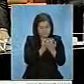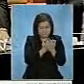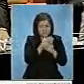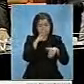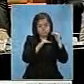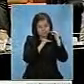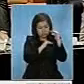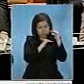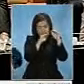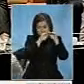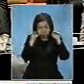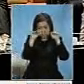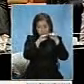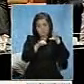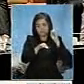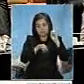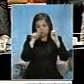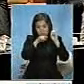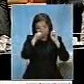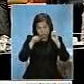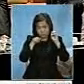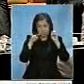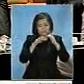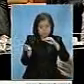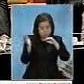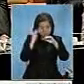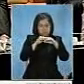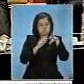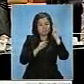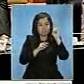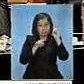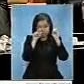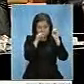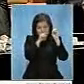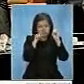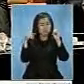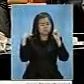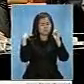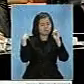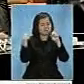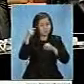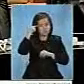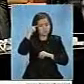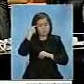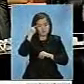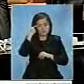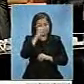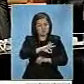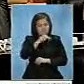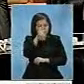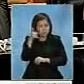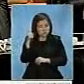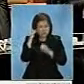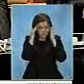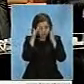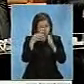ละ50ขึ้นไปเป็นร้อยละ60ผมก็ไม่แน่ใจว่าการปรับเตรียมตรงนั้นเนี่ยนะครับมีความตั้ง